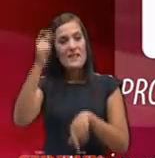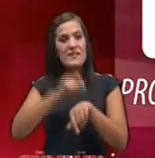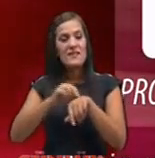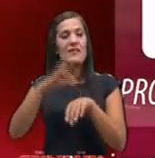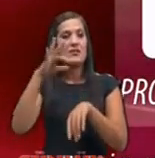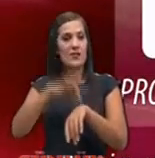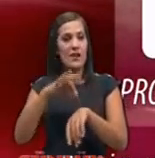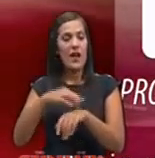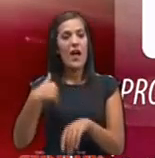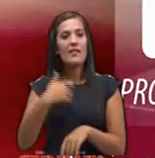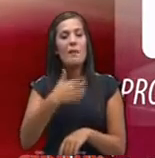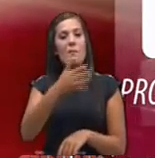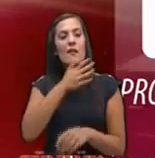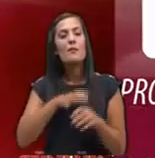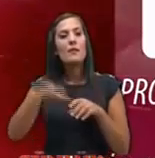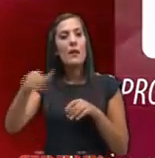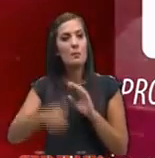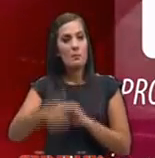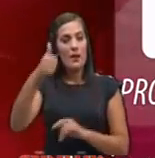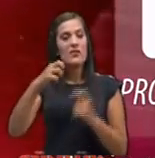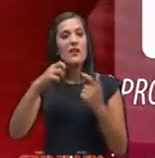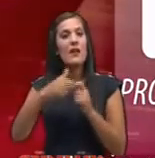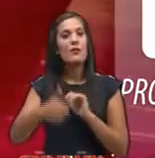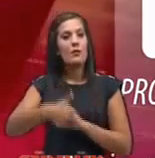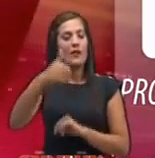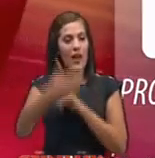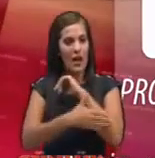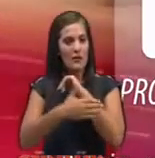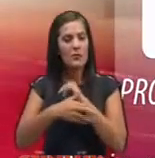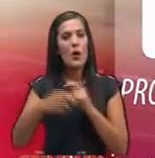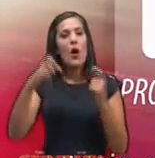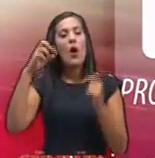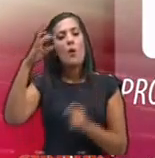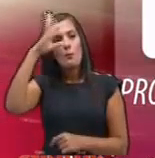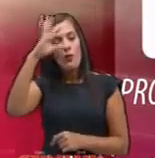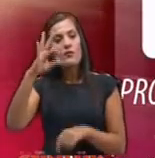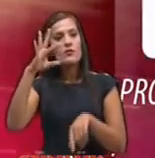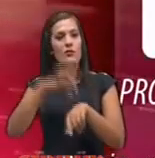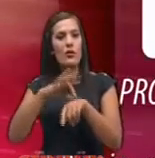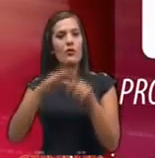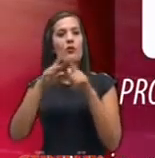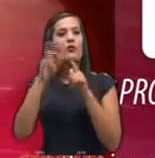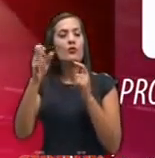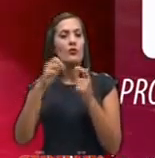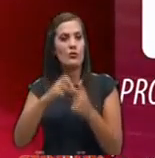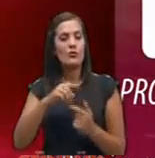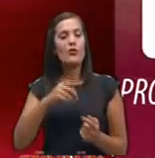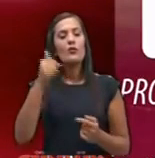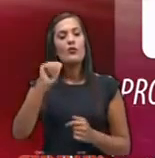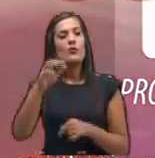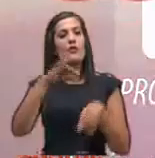Cerrahisi Anabilim Dalı Başkanı ve Rektör Yardımcısı Profesör Doktor Nur Altınörs Günlük Rehber'de.